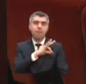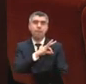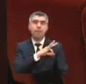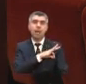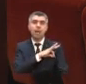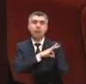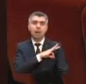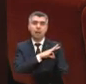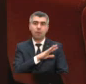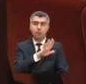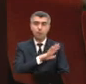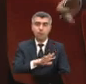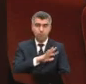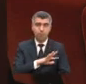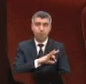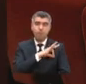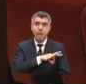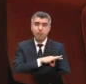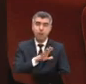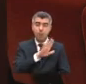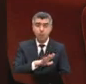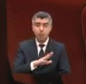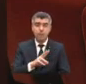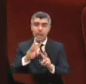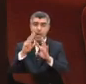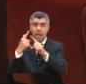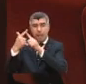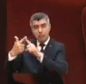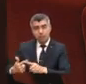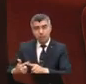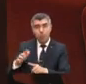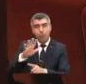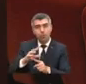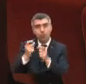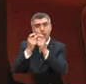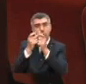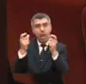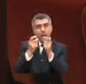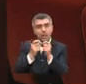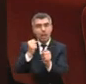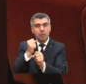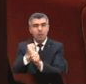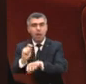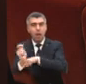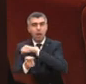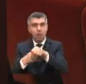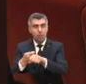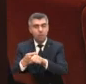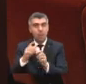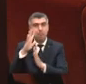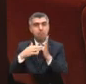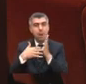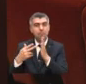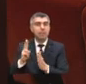الى 1.75 لاحصائيات ايضا كبيره جدا ديال عدد المقاولات اللي تاسست واللي تنشات في الباديه بعد البرنامج